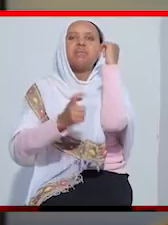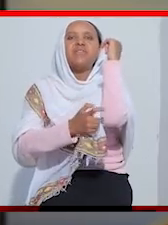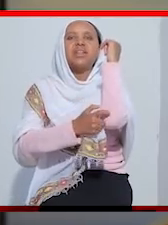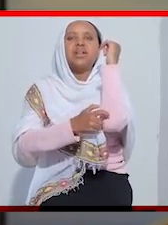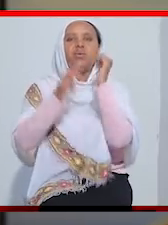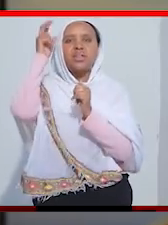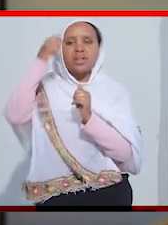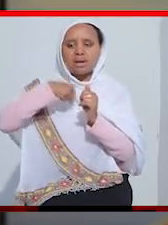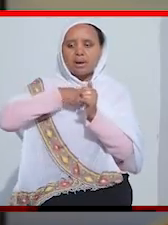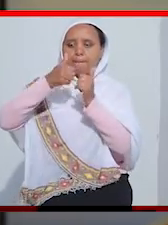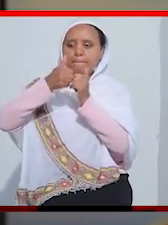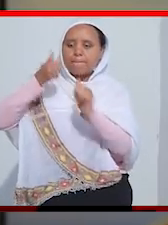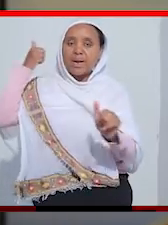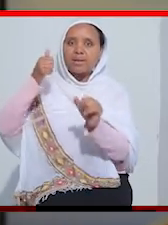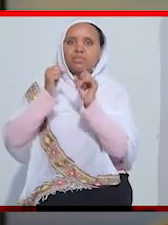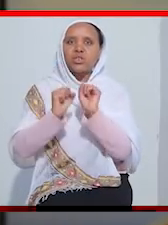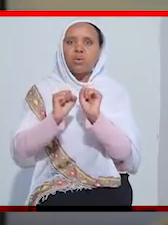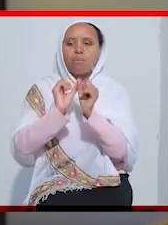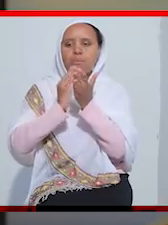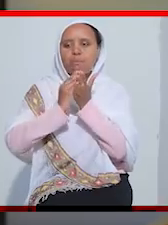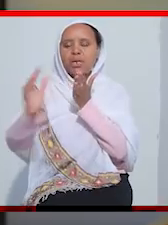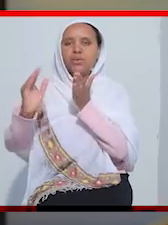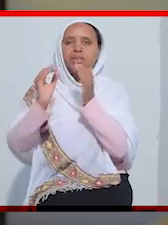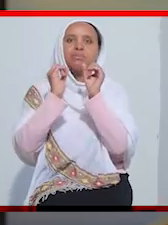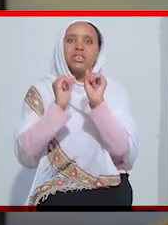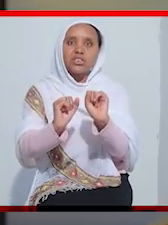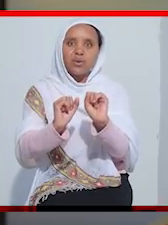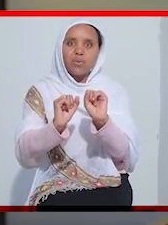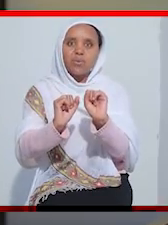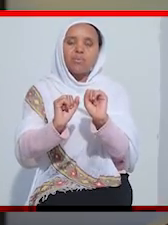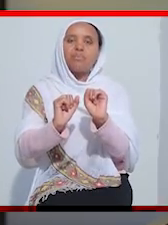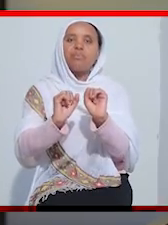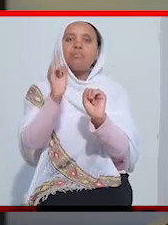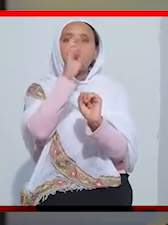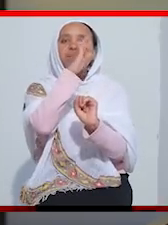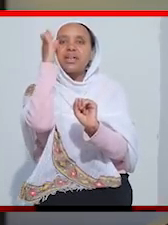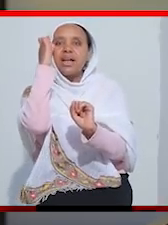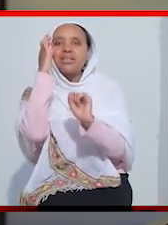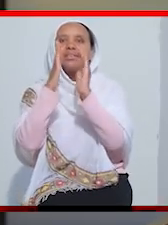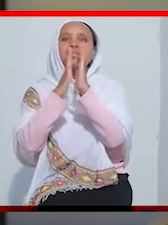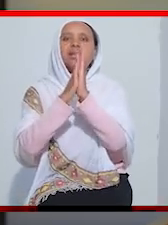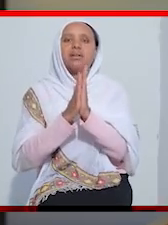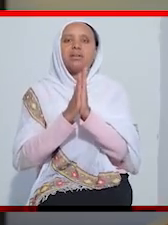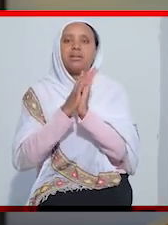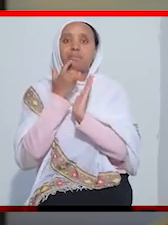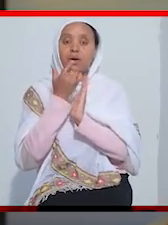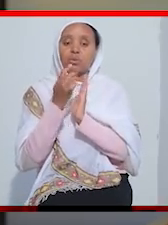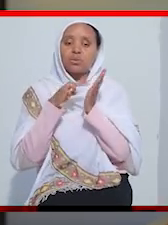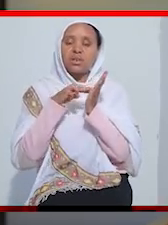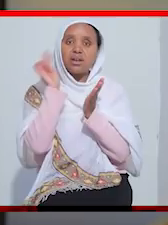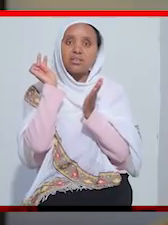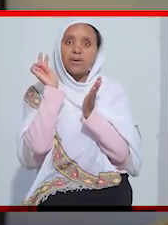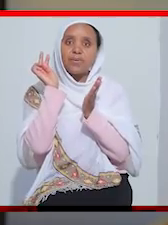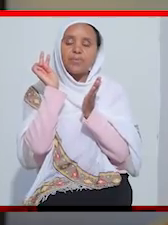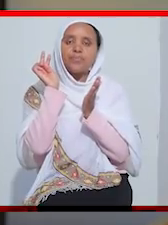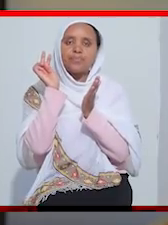ነው የሚፈትነው ሰይጣን ከእኛ መራቅ የሚችለው ማስወገድ የምንችለው። በምን ምክንያት እንጸልይ